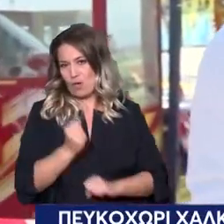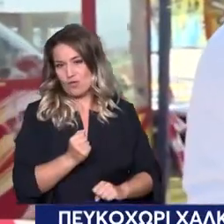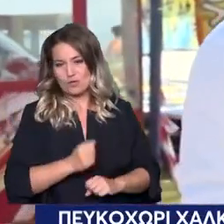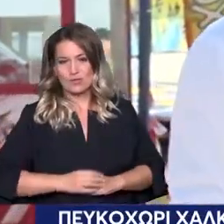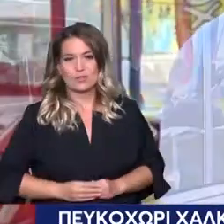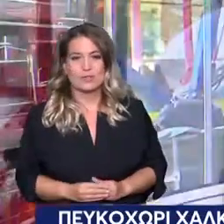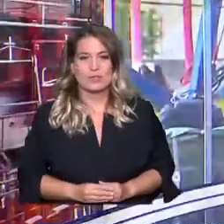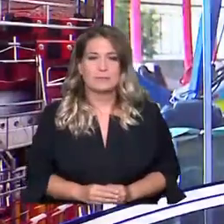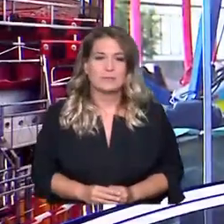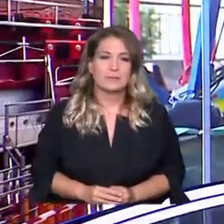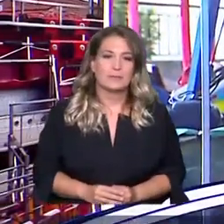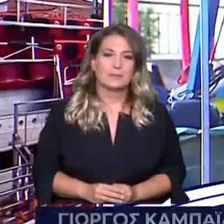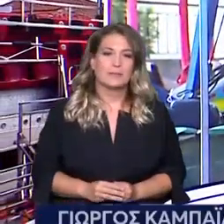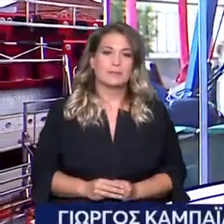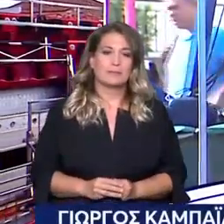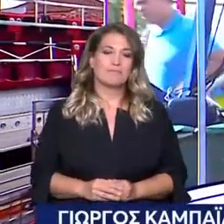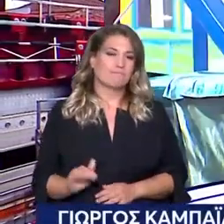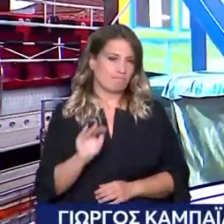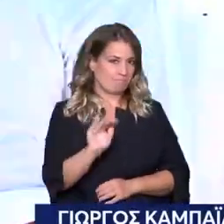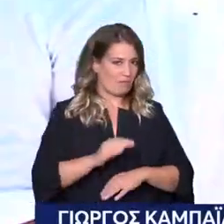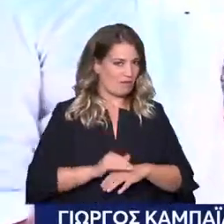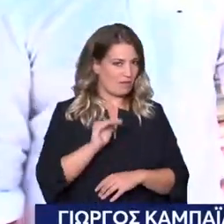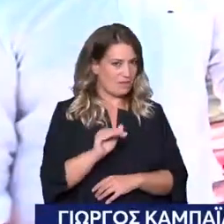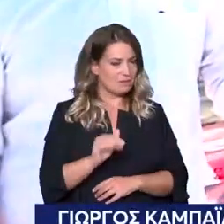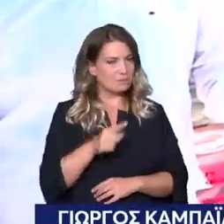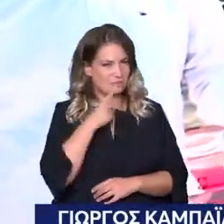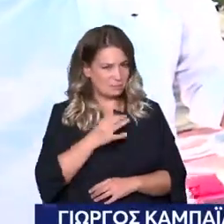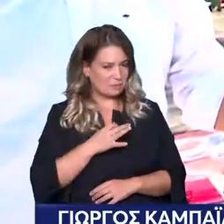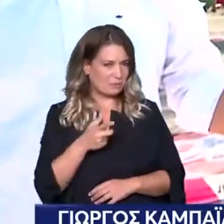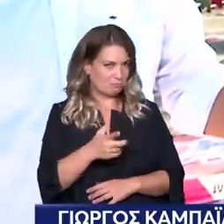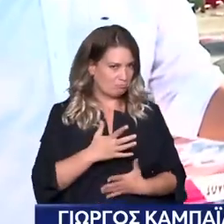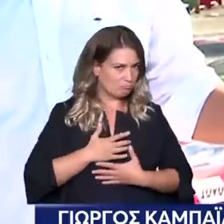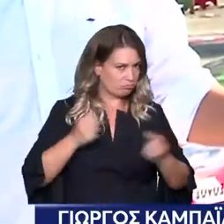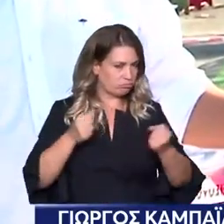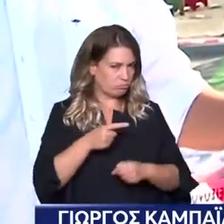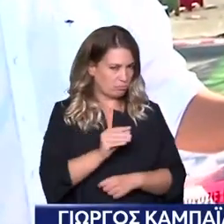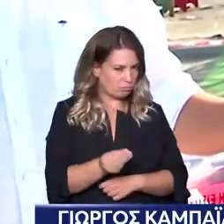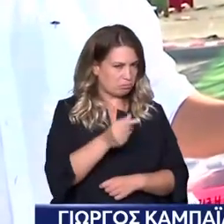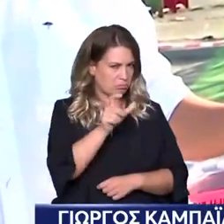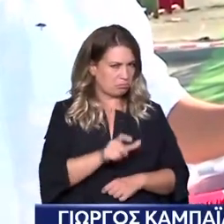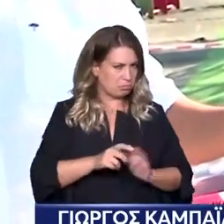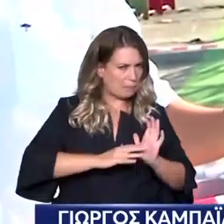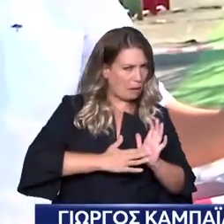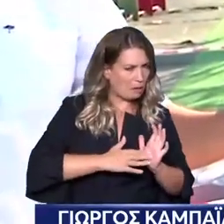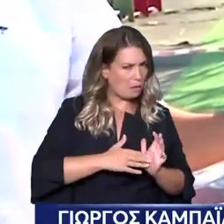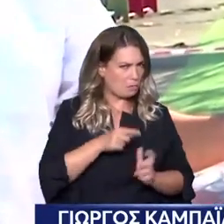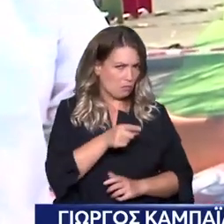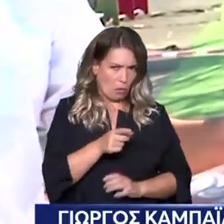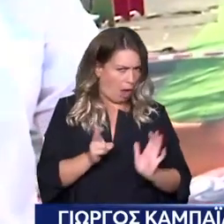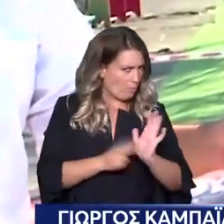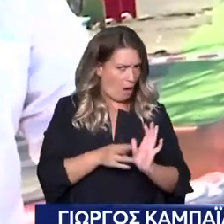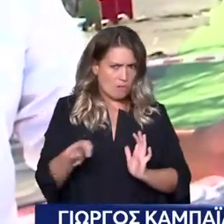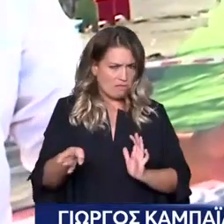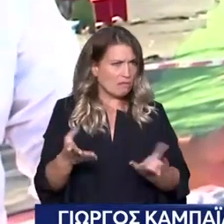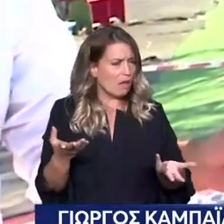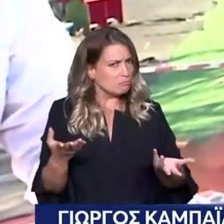Γιώργο, να ξεκινήσουμε λίγο από το επεισόδιο που έγινε με τον υπάλληλο του Λούνα Πάρκ. Τον άνθρωπο ο οποίος δεν είναι δικαιούτο να είναι μέσα στο Λούνα Πάρκ και από